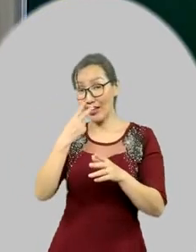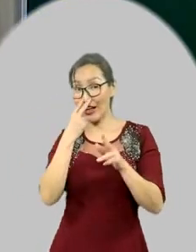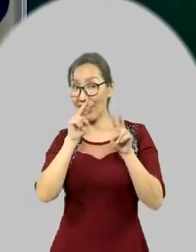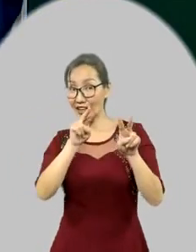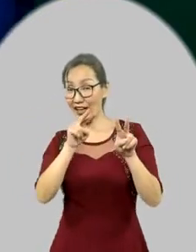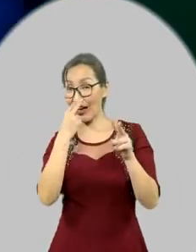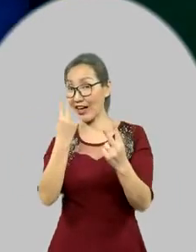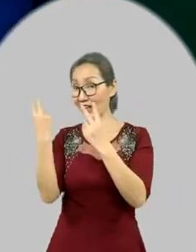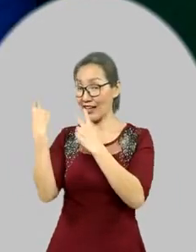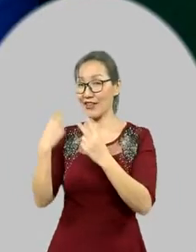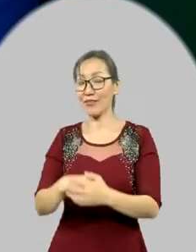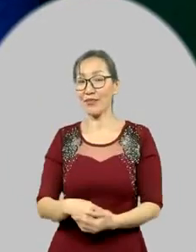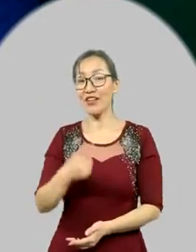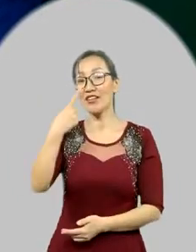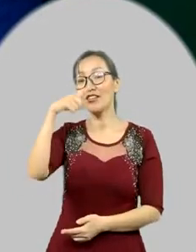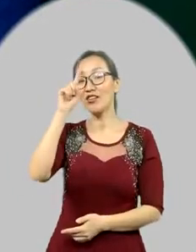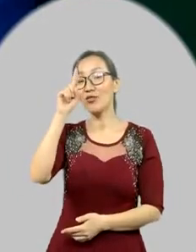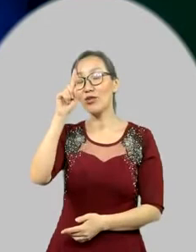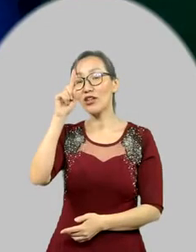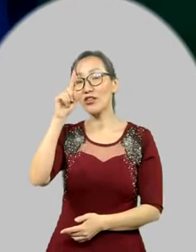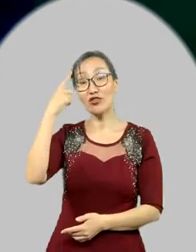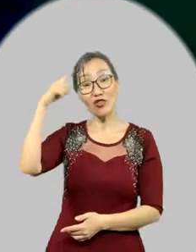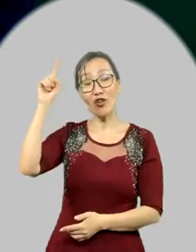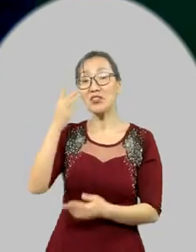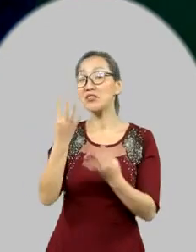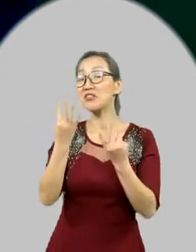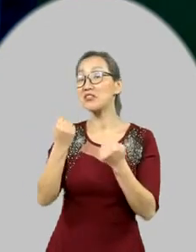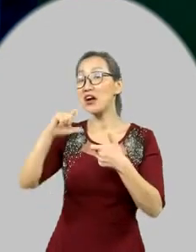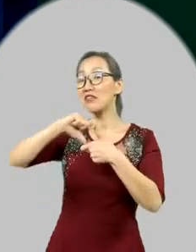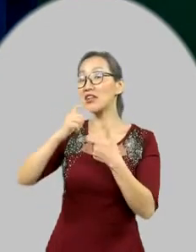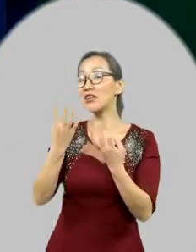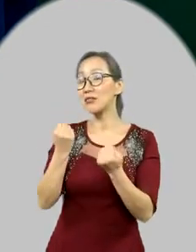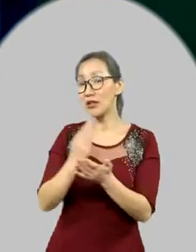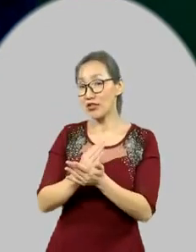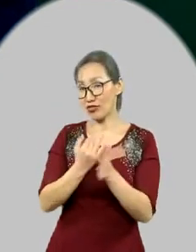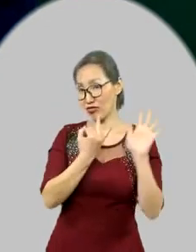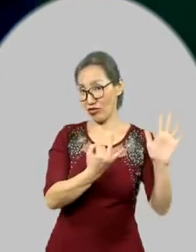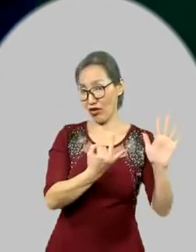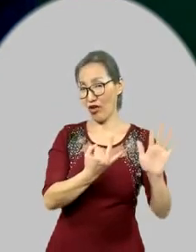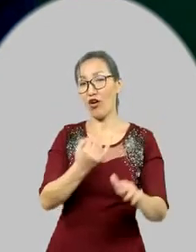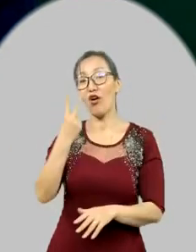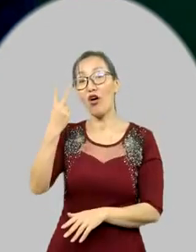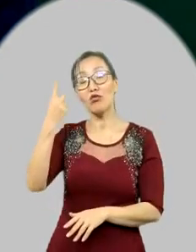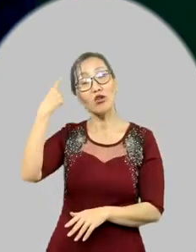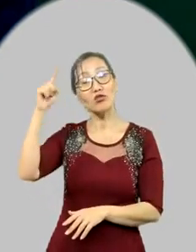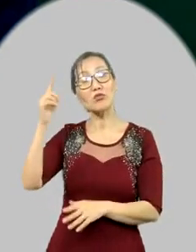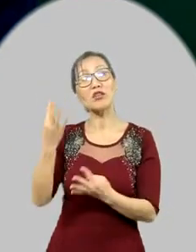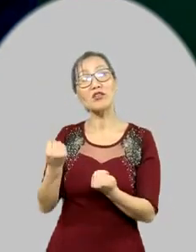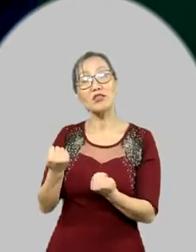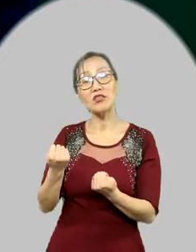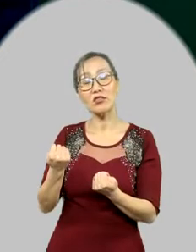зохиомж хідэн квадратаас бүтсэн байна уу? 7. 2-р зохиомж